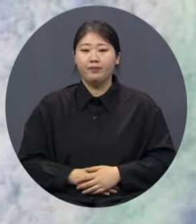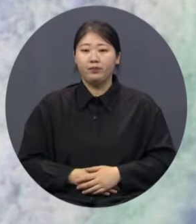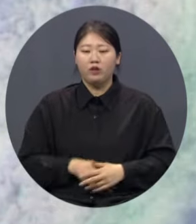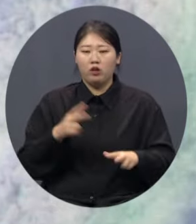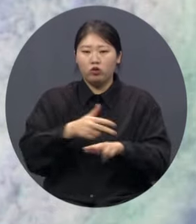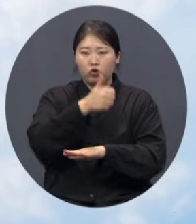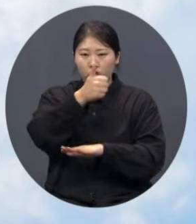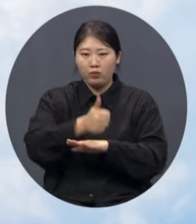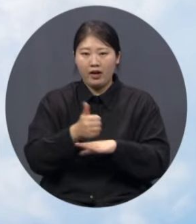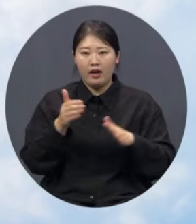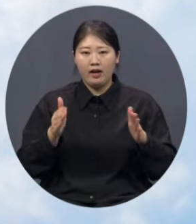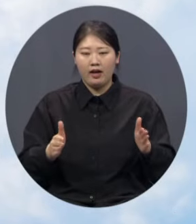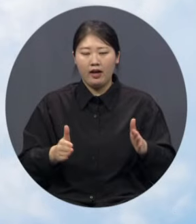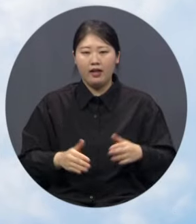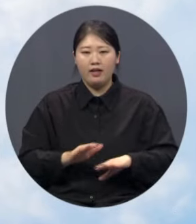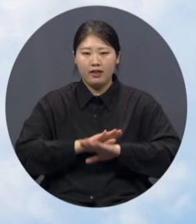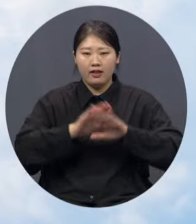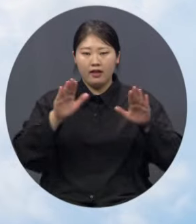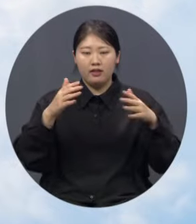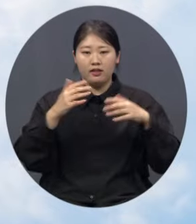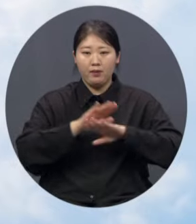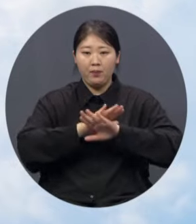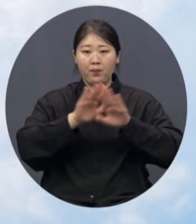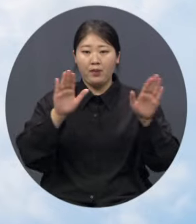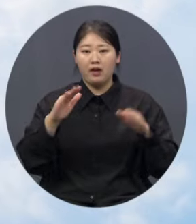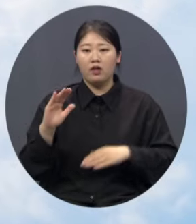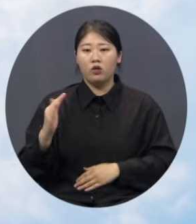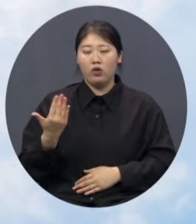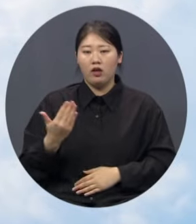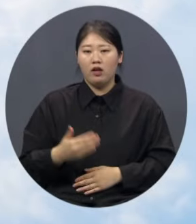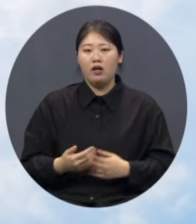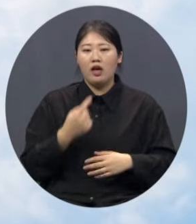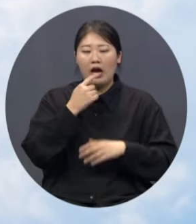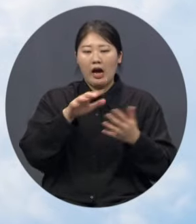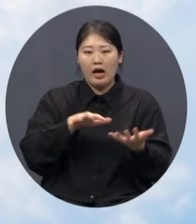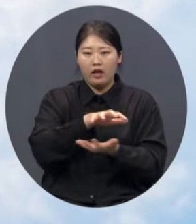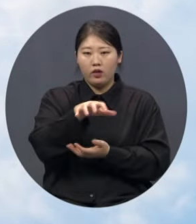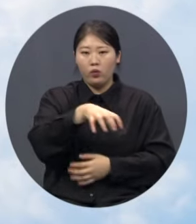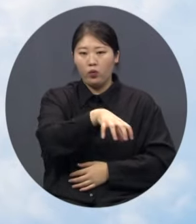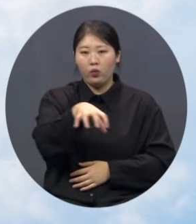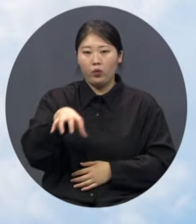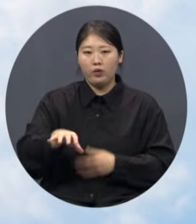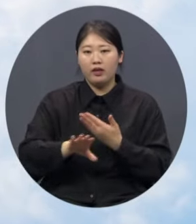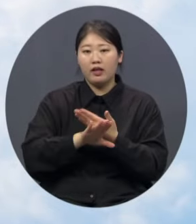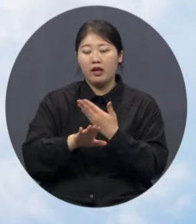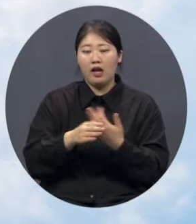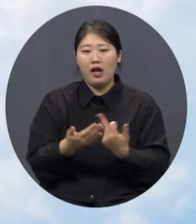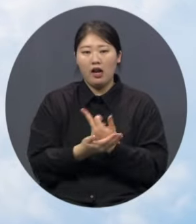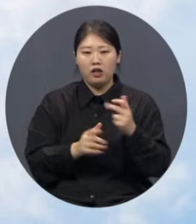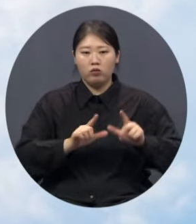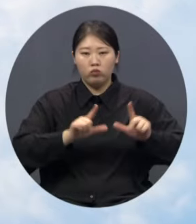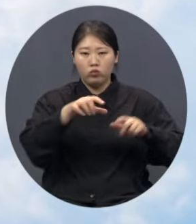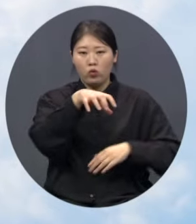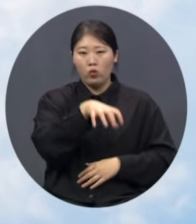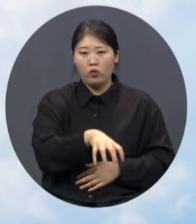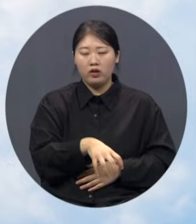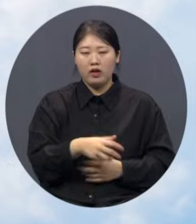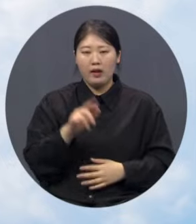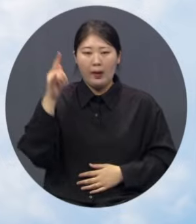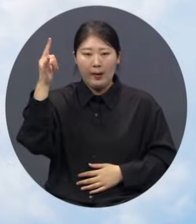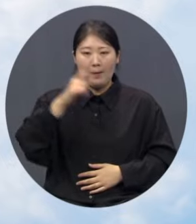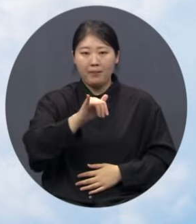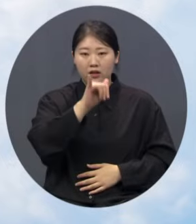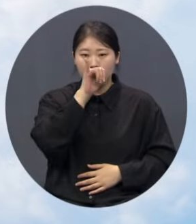주말 동안 대체로 맑은 날씨를 보일 텐데요 지역별로 하늘빛이 다르겠습니다 한라산 북쪽 지역인 제주시는 햇볕이